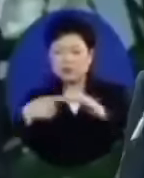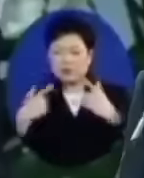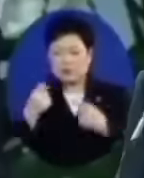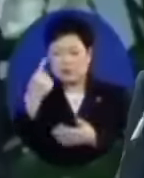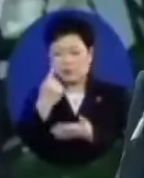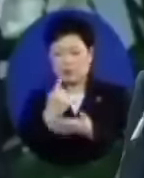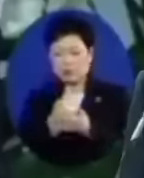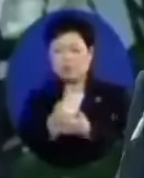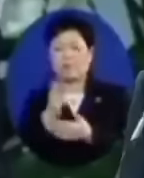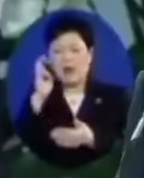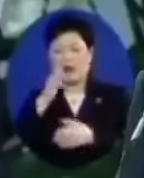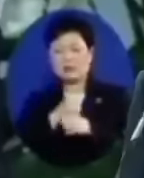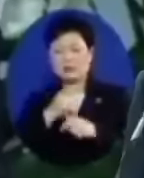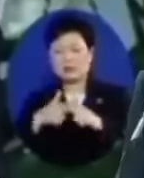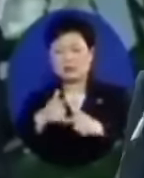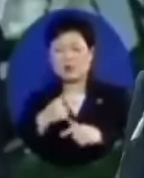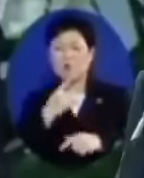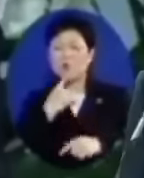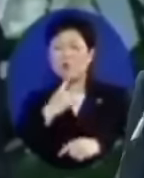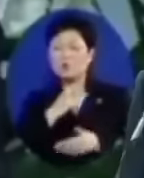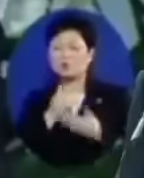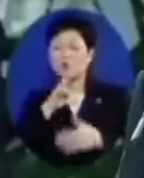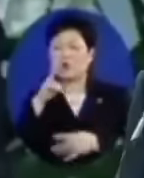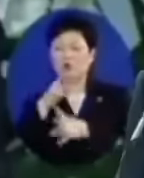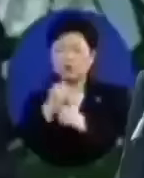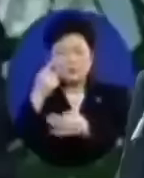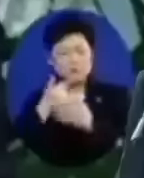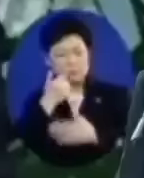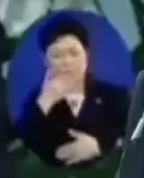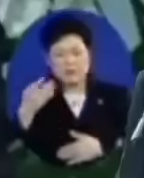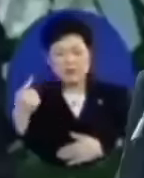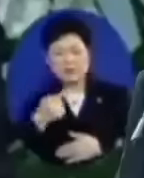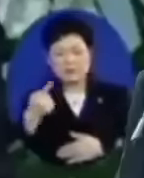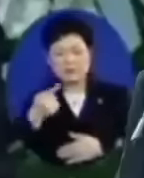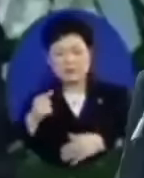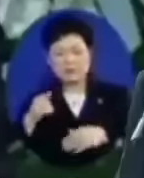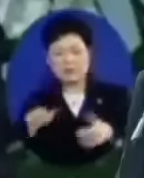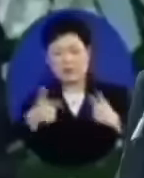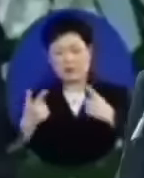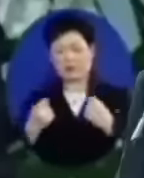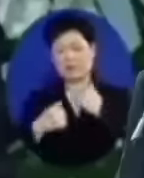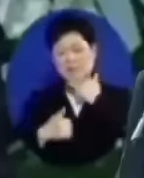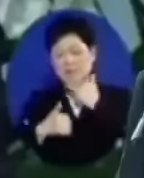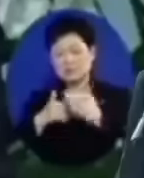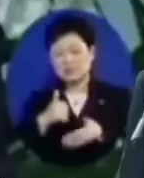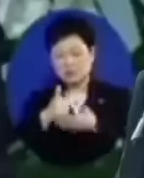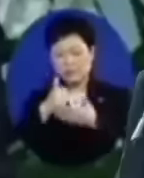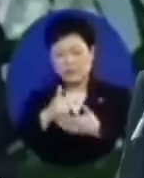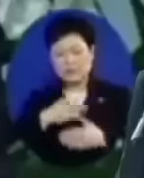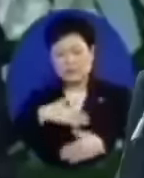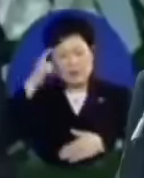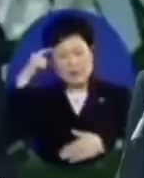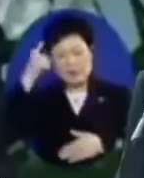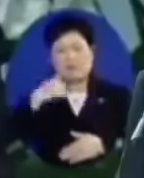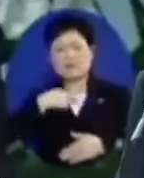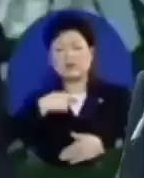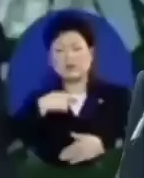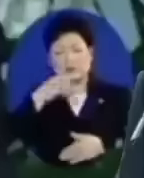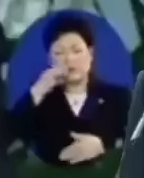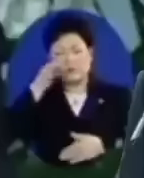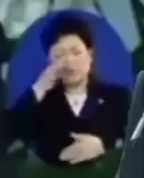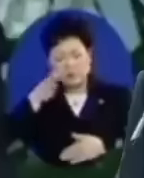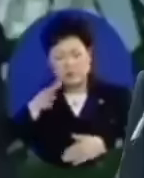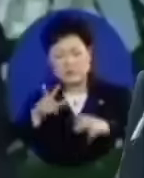하신 예수님, 오 주여 언제나 오시렵니까? 천년을 하루같이 기다린 주님, 내 영혼 당하는 것 볼 수 없어